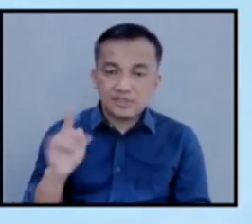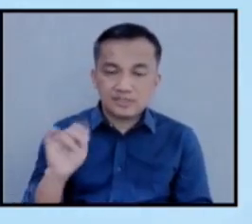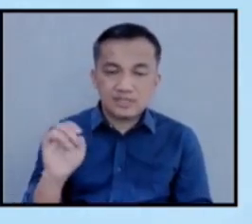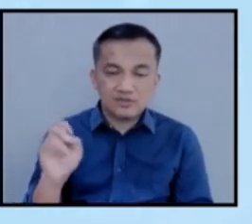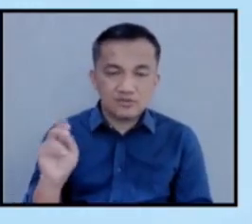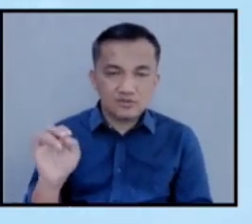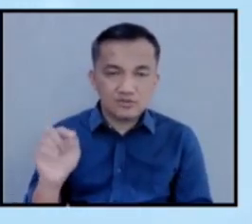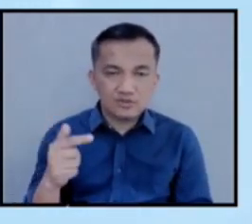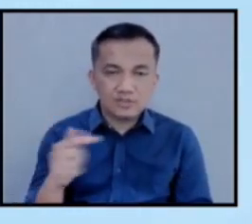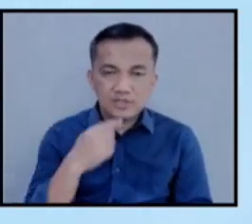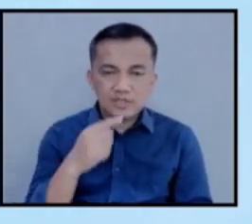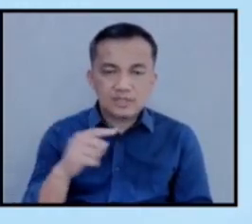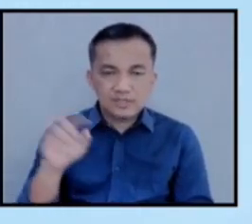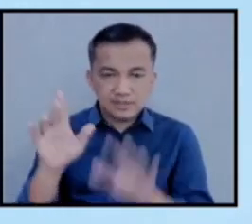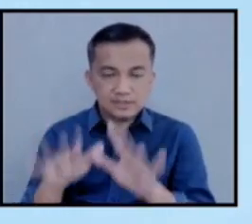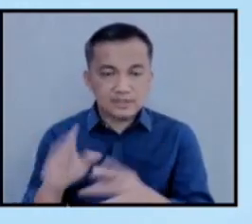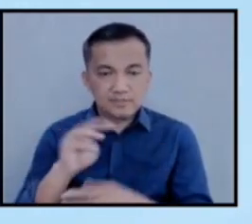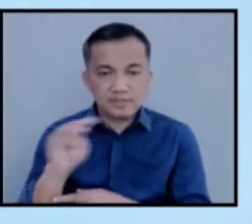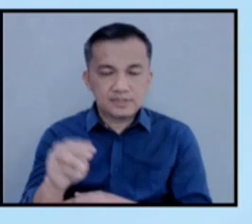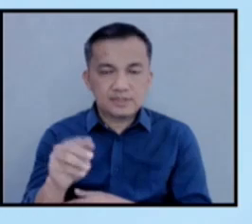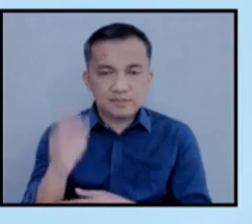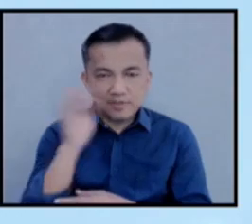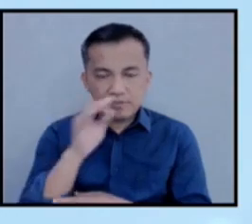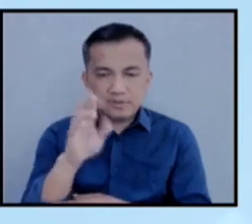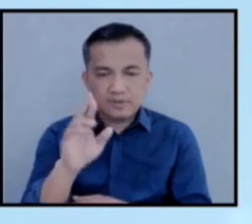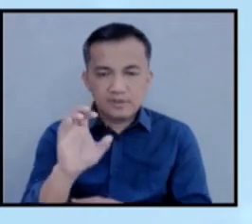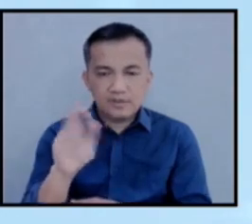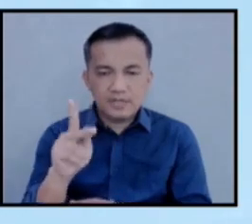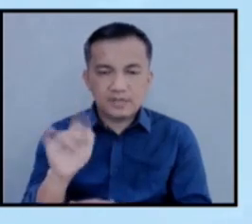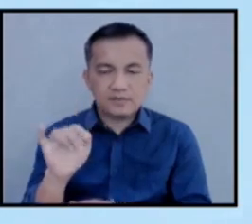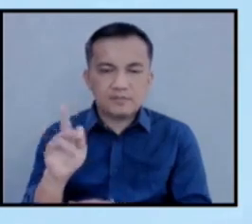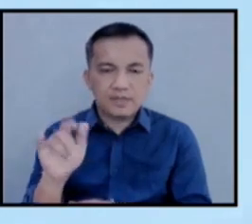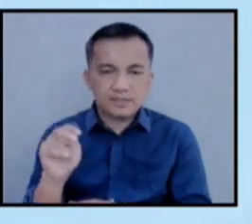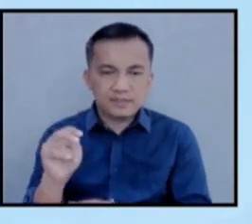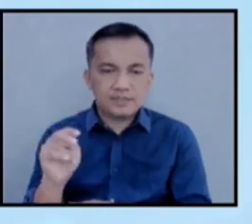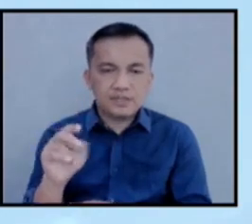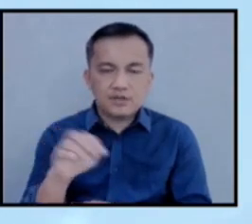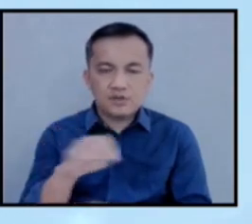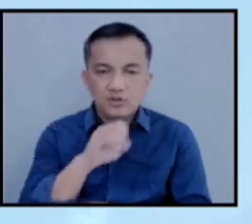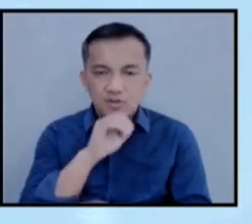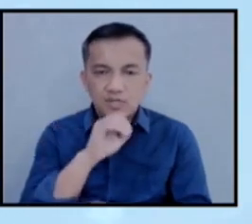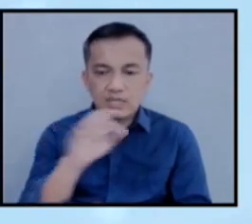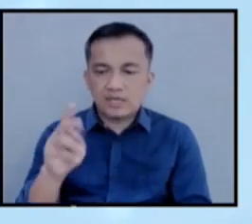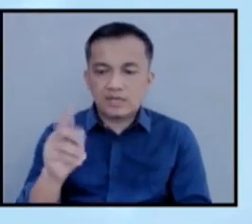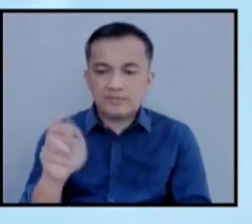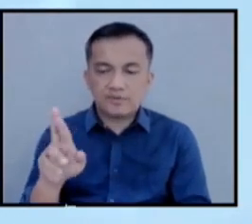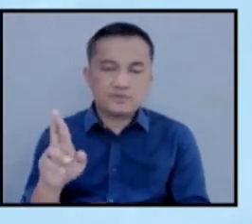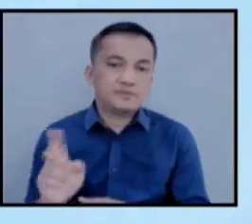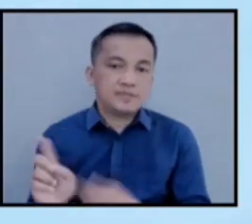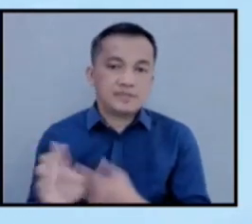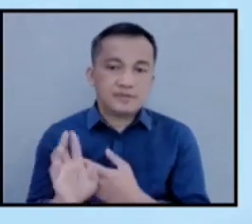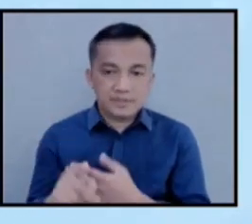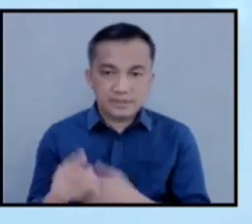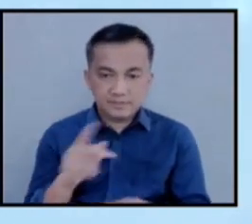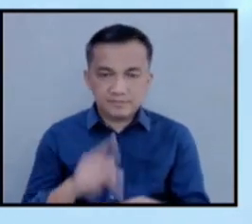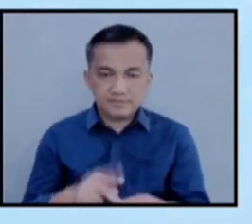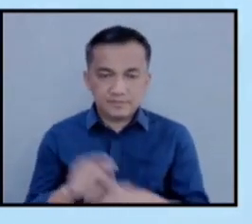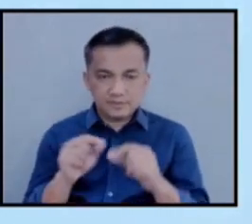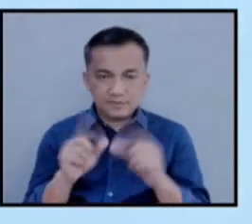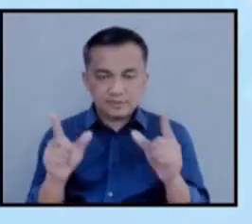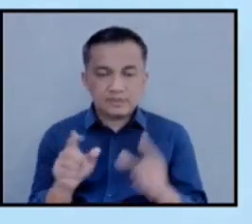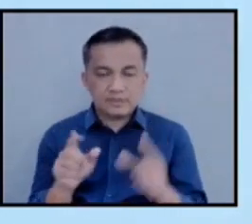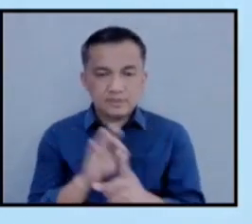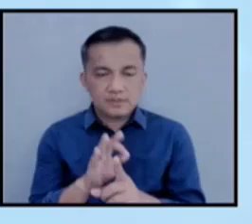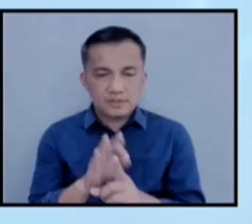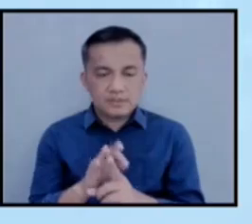Raining in Manila ng Filipino rock band na Lola Amor. Sa kanyang pagbabalik sa Pinas ay sinorpresa niya ang fans para sa